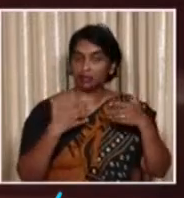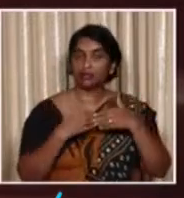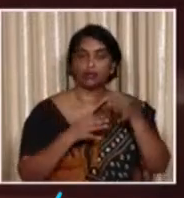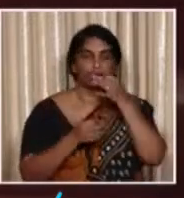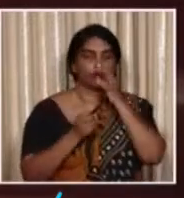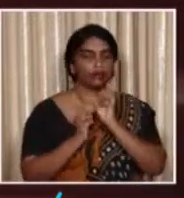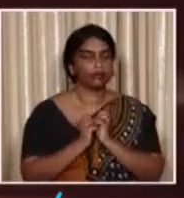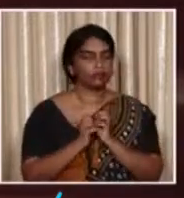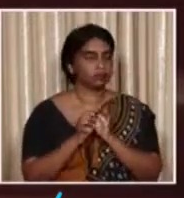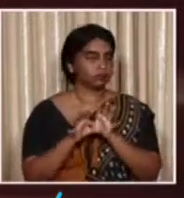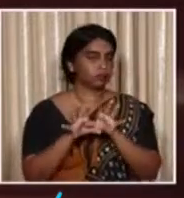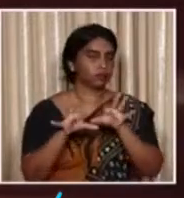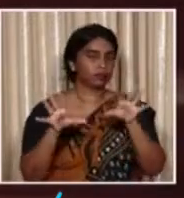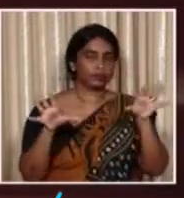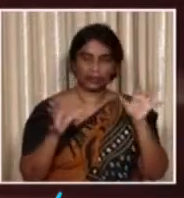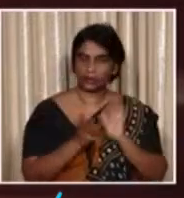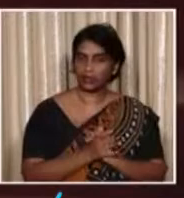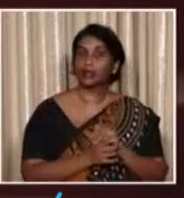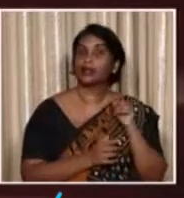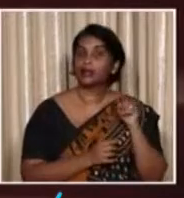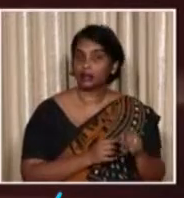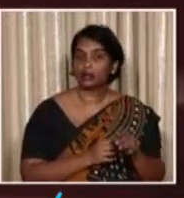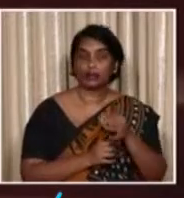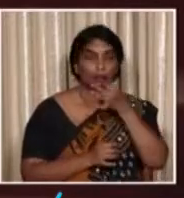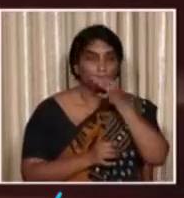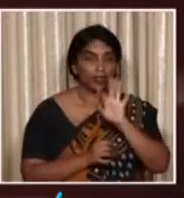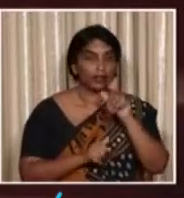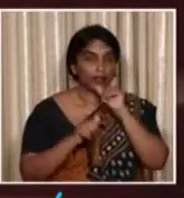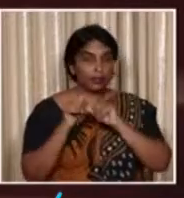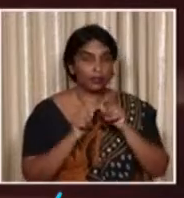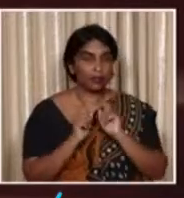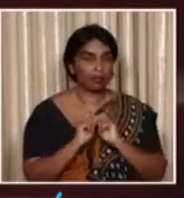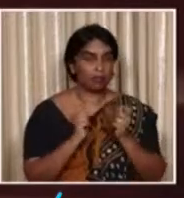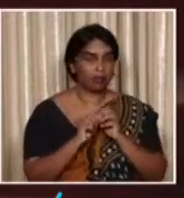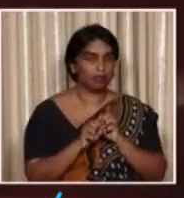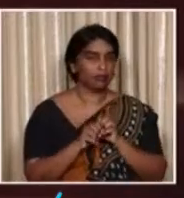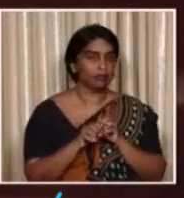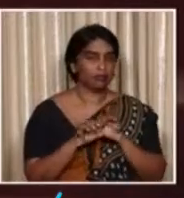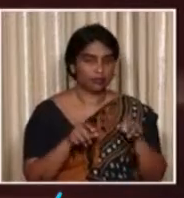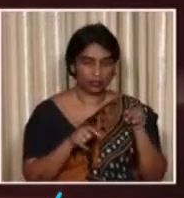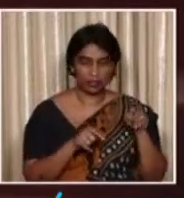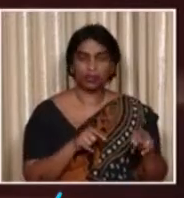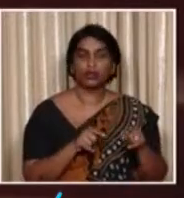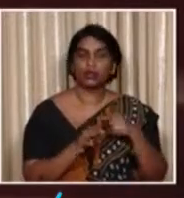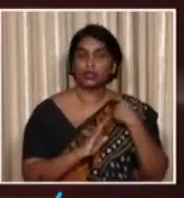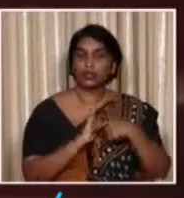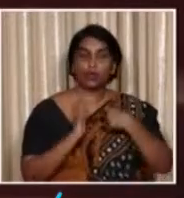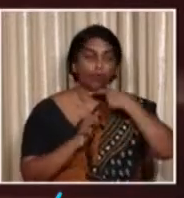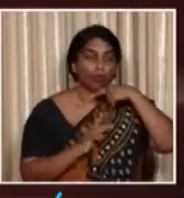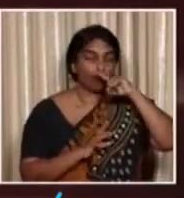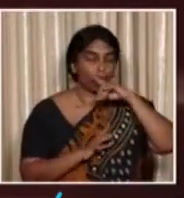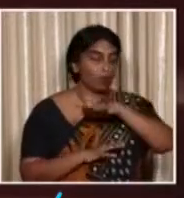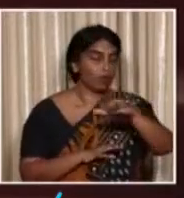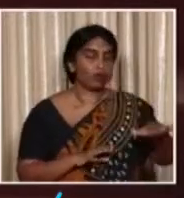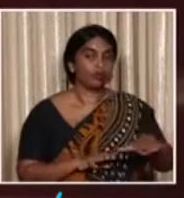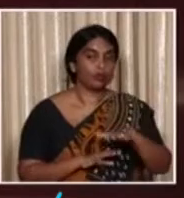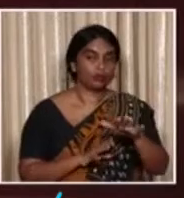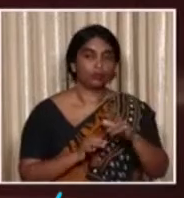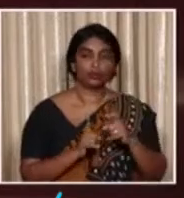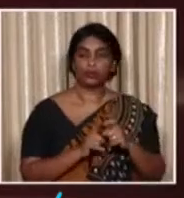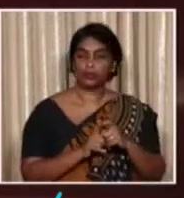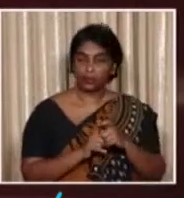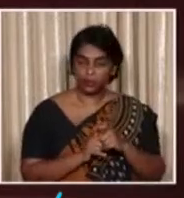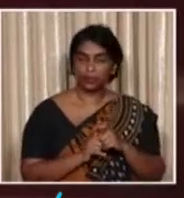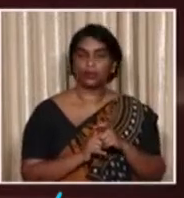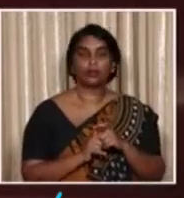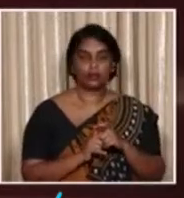ගින්න පැතිරෙමින් තිබුණා. මෙහි තිබූ රසායනික ද්‍රව්‍ය කාන්දු වීම හේතුවෙන් මේ ශ්‍රී ලංකා මුහුදු කලාපය තුළ සිදු ඉතා